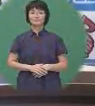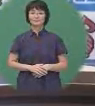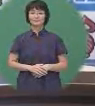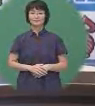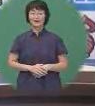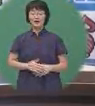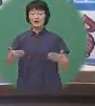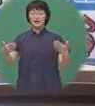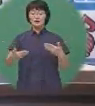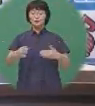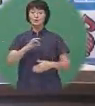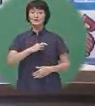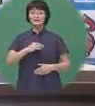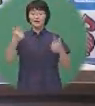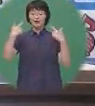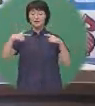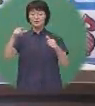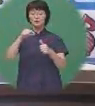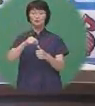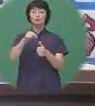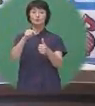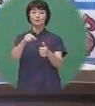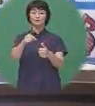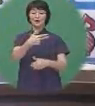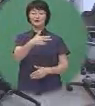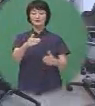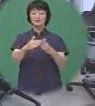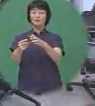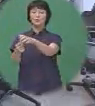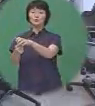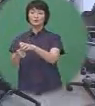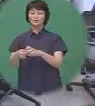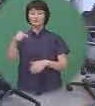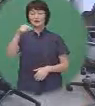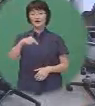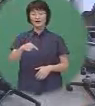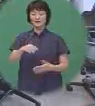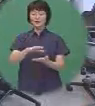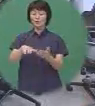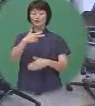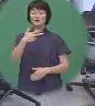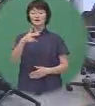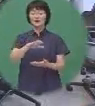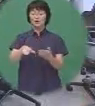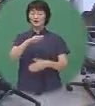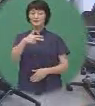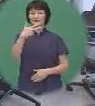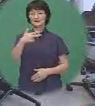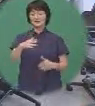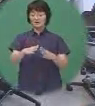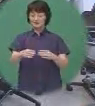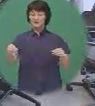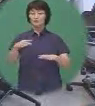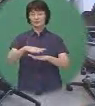JICA の職員が常駐するのは、市町村では郡山市が全国で初めてです。